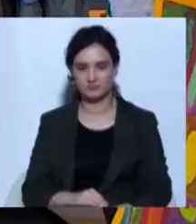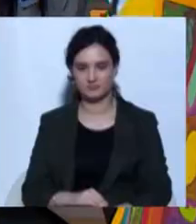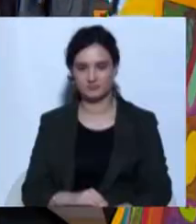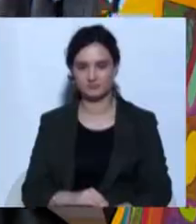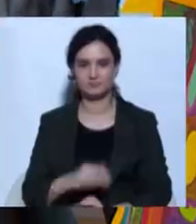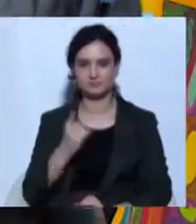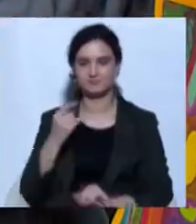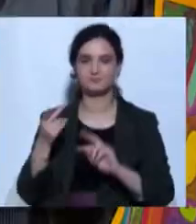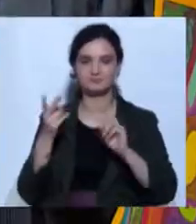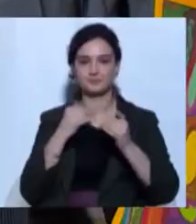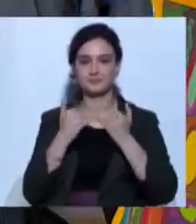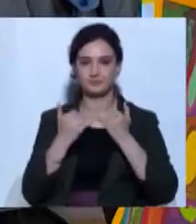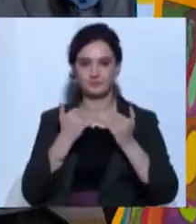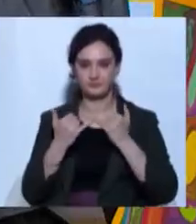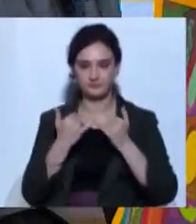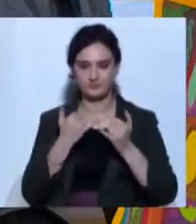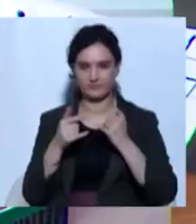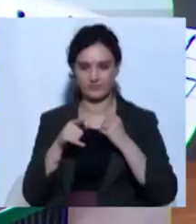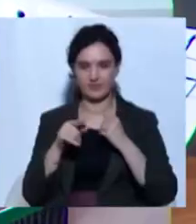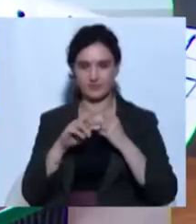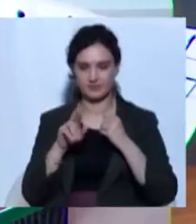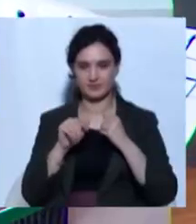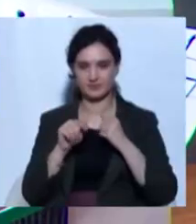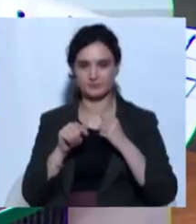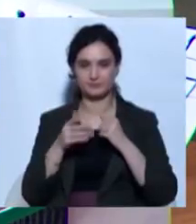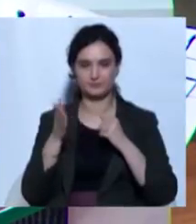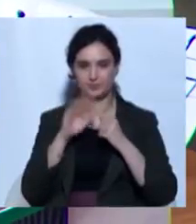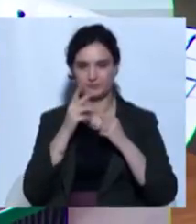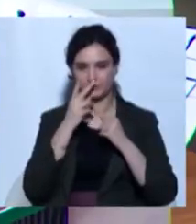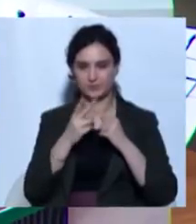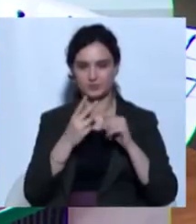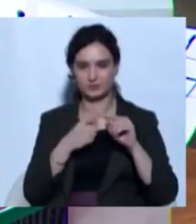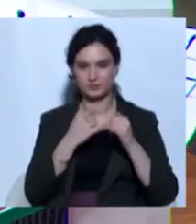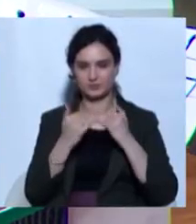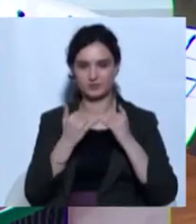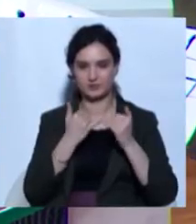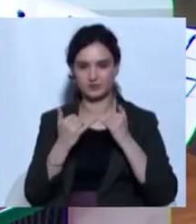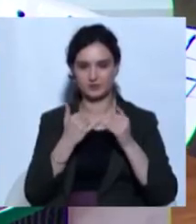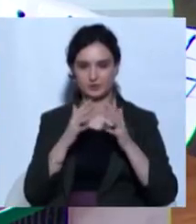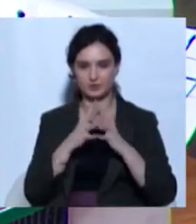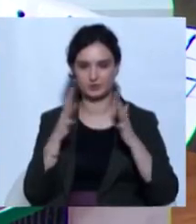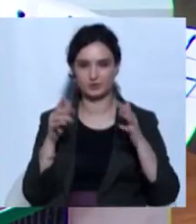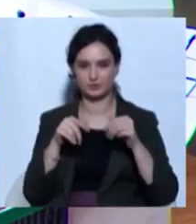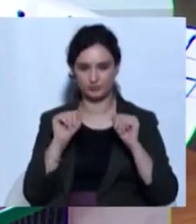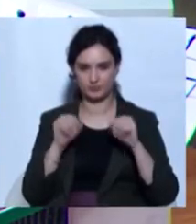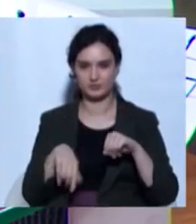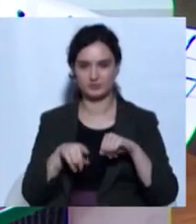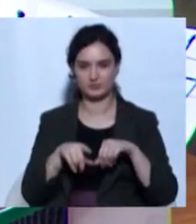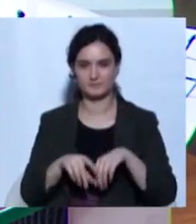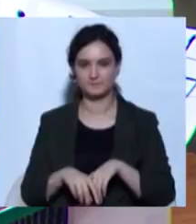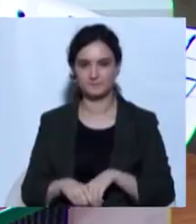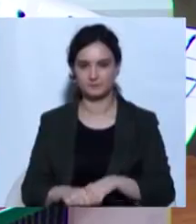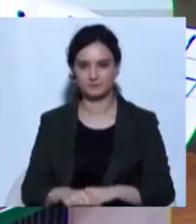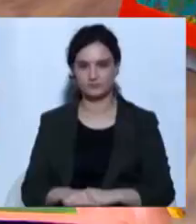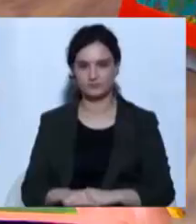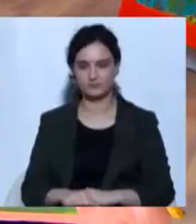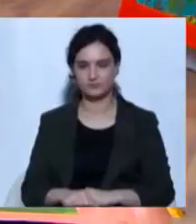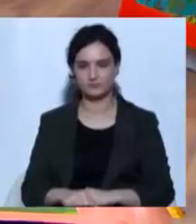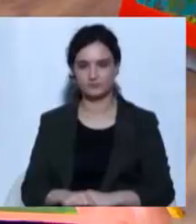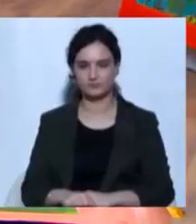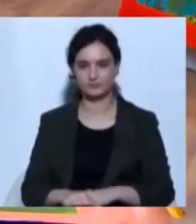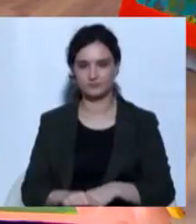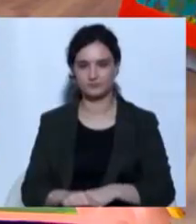ახლა გადავიდეთ ყვითელზე და მოდი ვნახოთ აი ეს ყვითელი დიდი. ხო შეიძლება? დომაც არ.